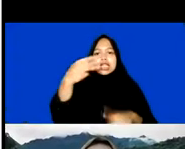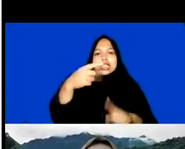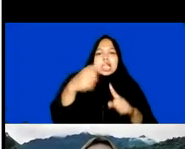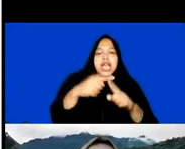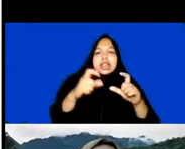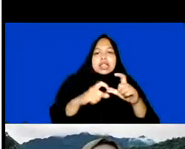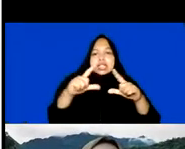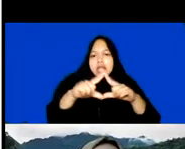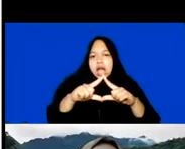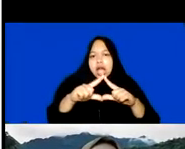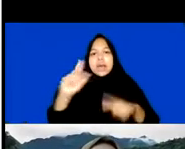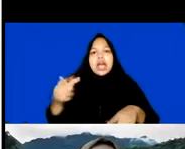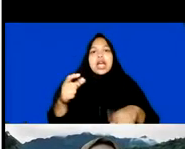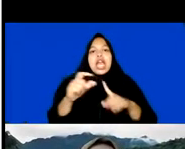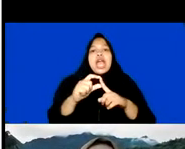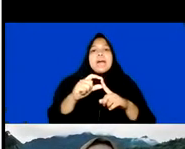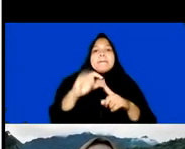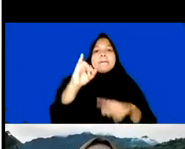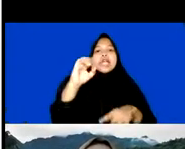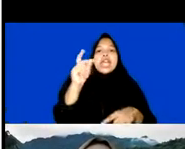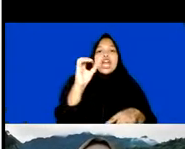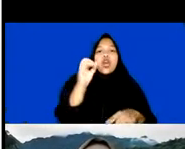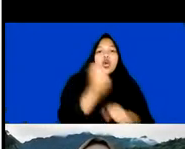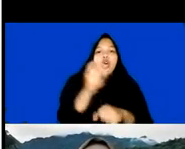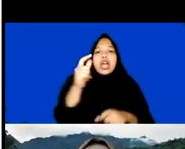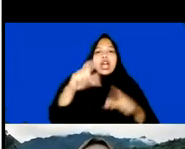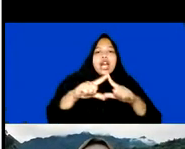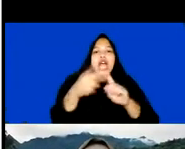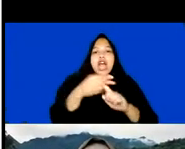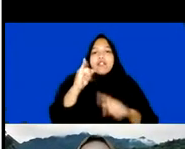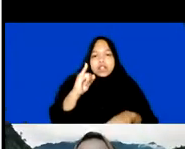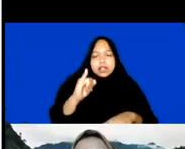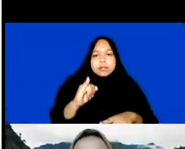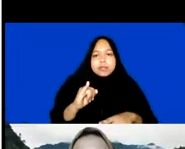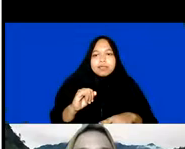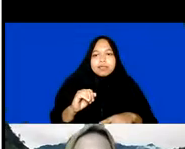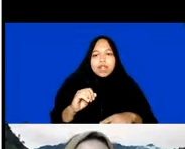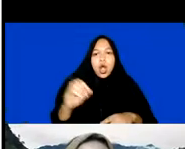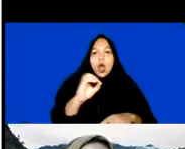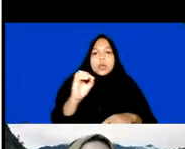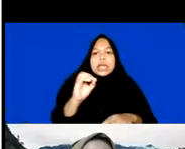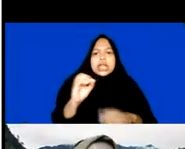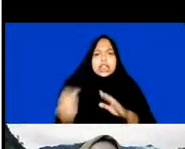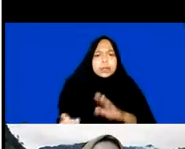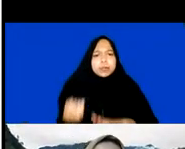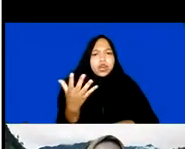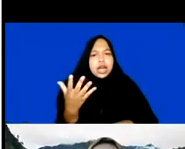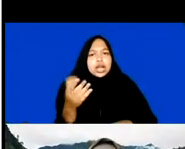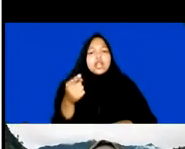pyrography. Untuk objek-objek yang mau ditimbulkan saya lining dulu dan akhirnya saya